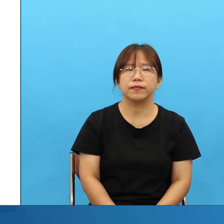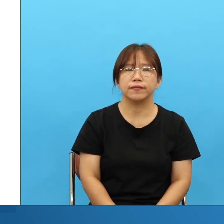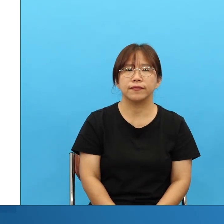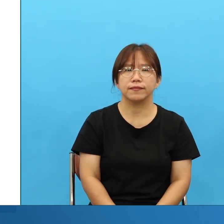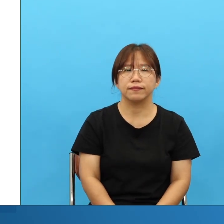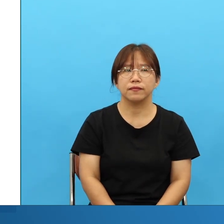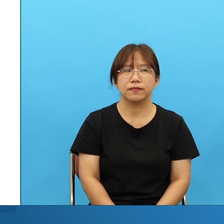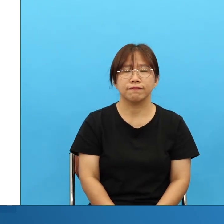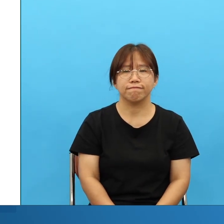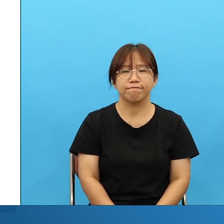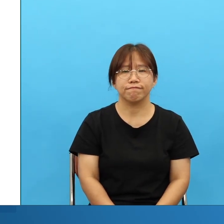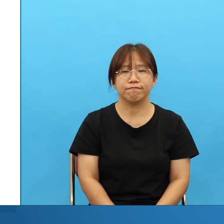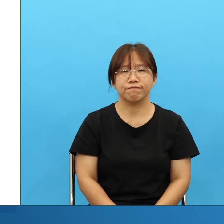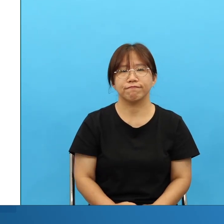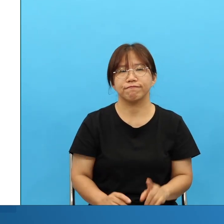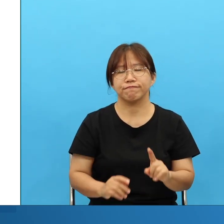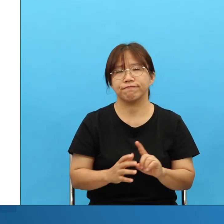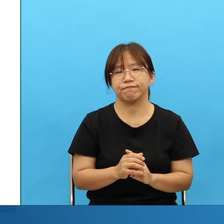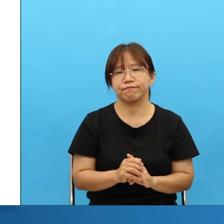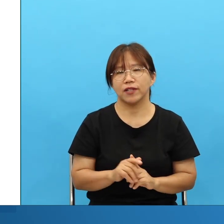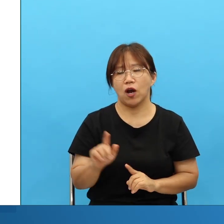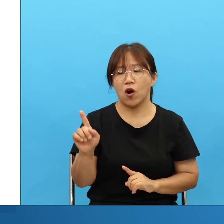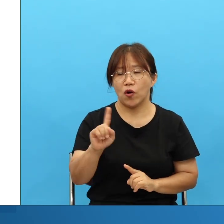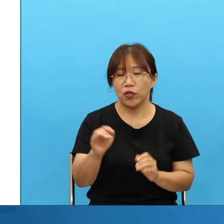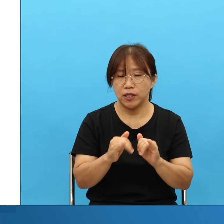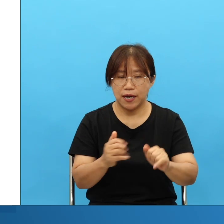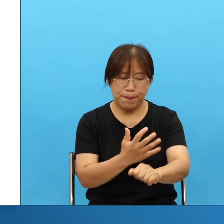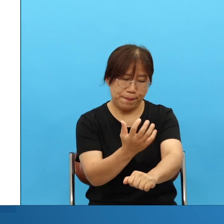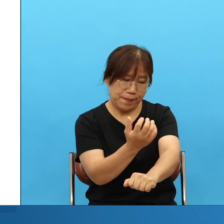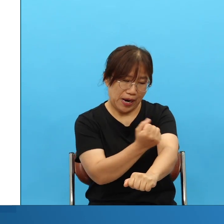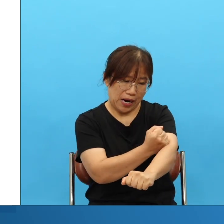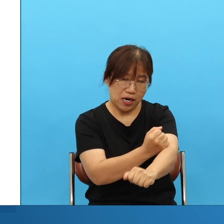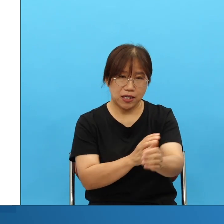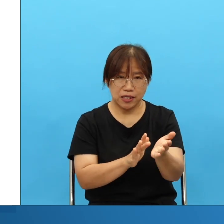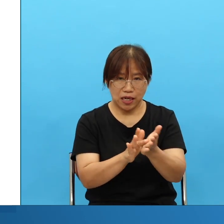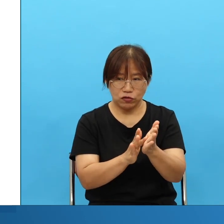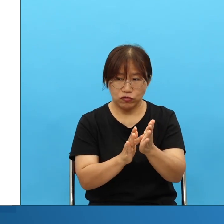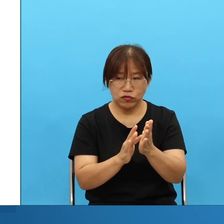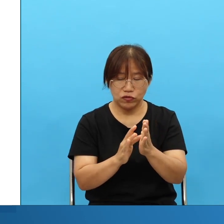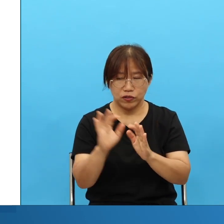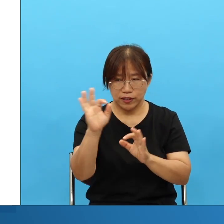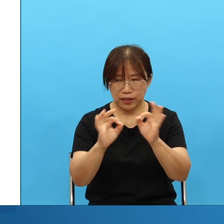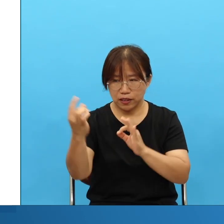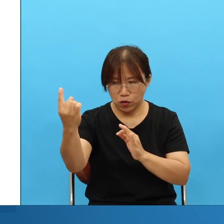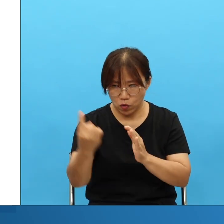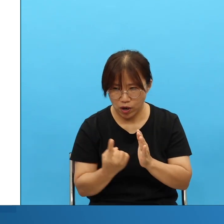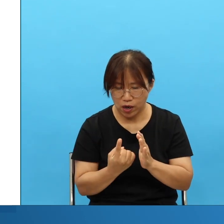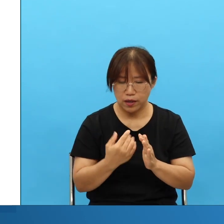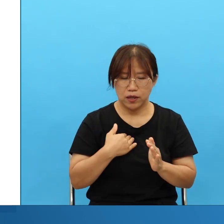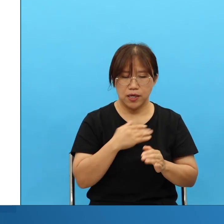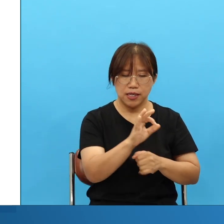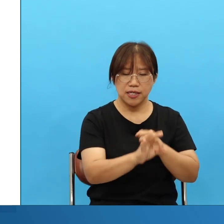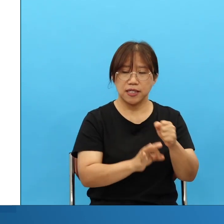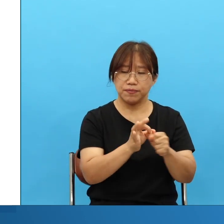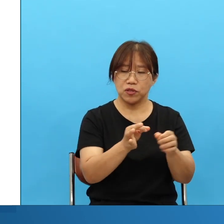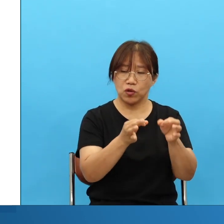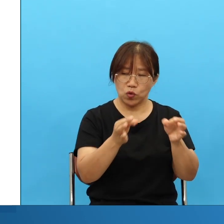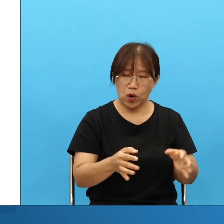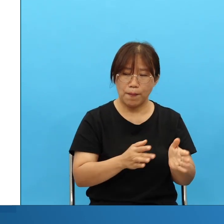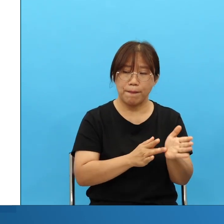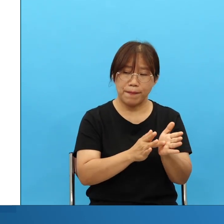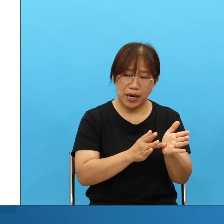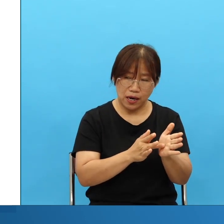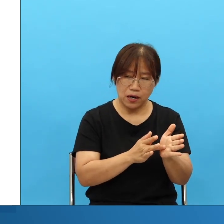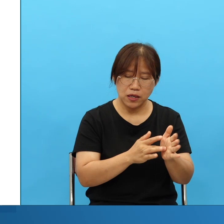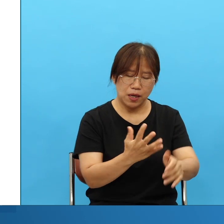한 번은 어떤 친구가 이제 마약을 하고 약국으로 찾아왔는데 이제 제가 한 10년쯤 이 일을 하고 나서부터예요. 그러니까